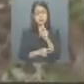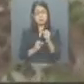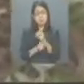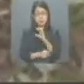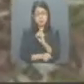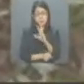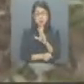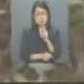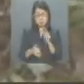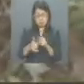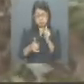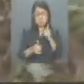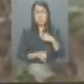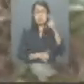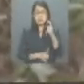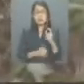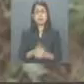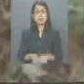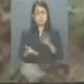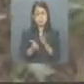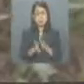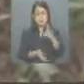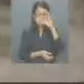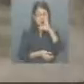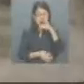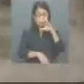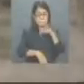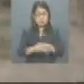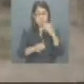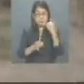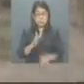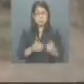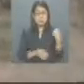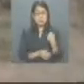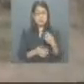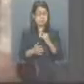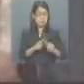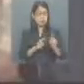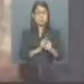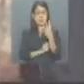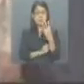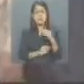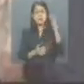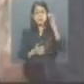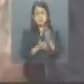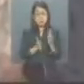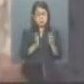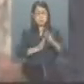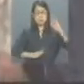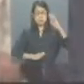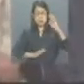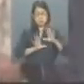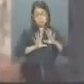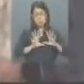2553และยังมีหมายจับคดีปวิอาญาอีก4คดีหลังจากที่เจ้าหน้าที่ตำรวจทหารนำกำลังปิดล้อมกลางหุบเขาในพื้น